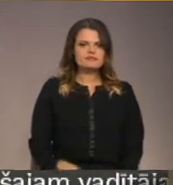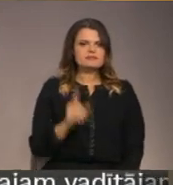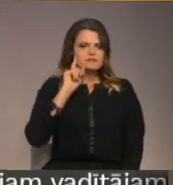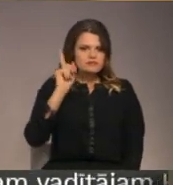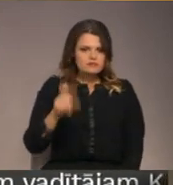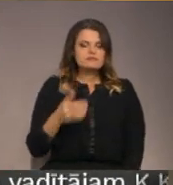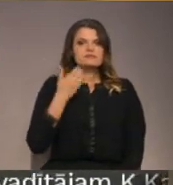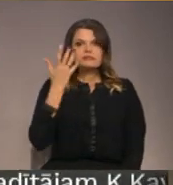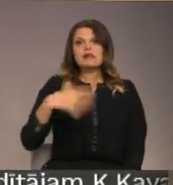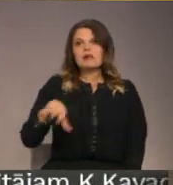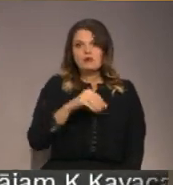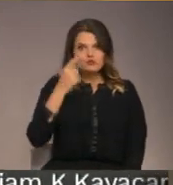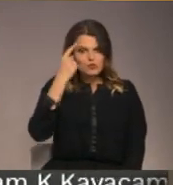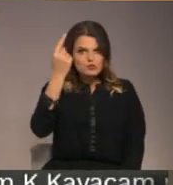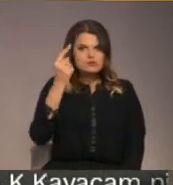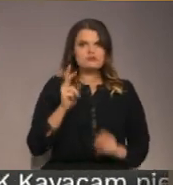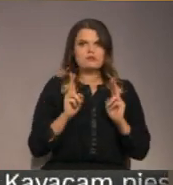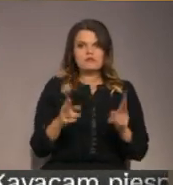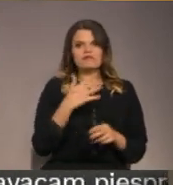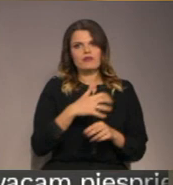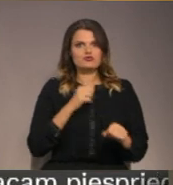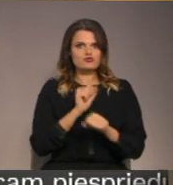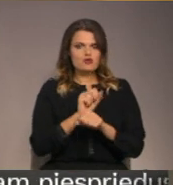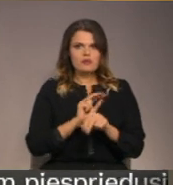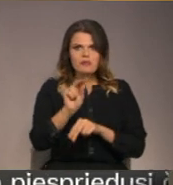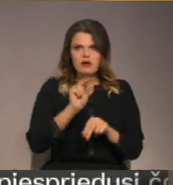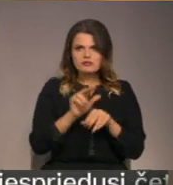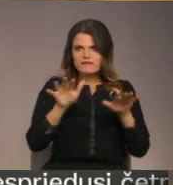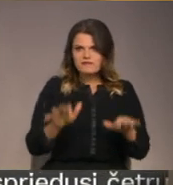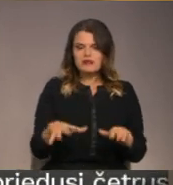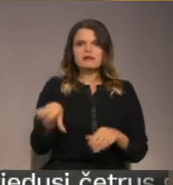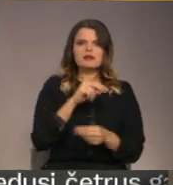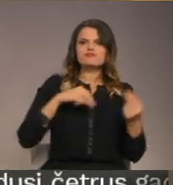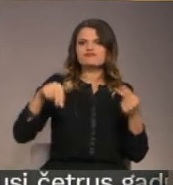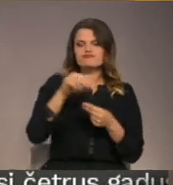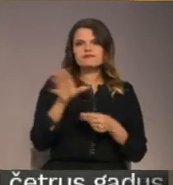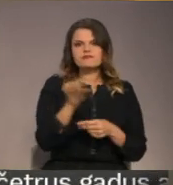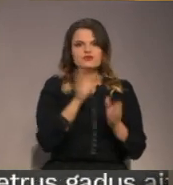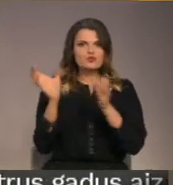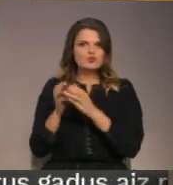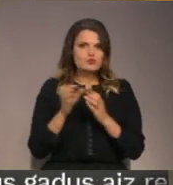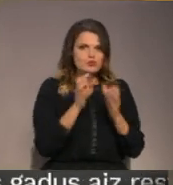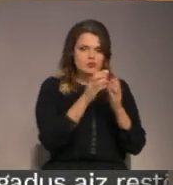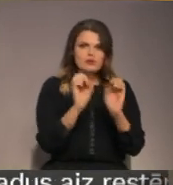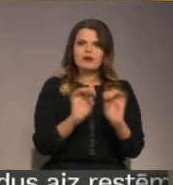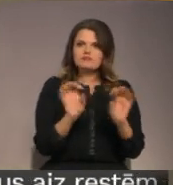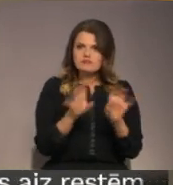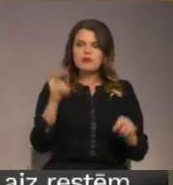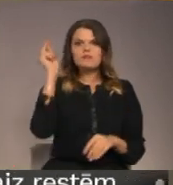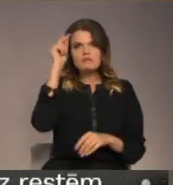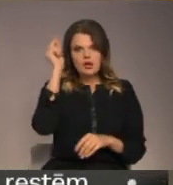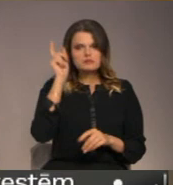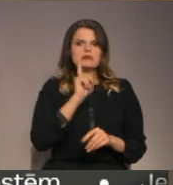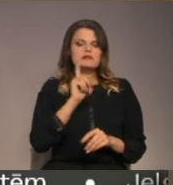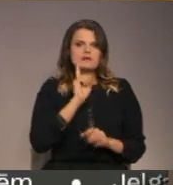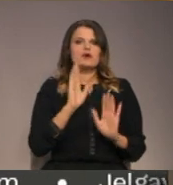Dabīgi, ka tad, kad mēs uzzinājām, ka jāpārtrauc apmācības, mēs to izrunājām ar visām grupām, paskaidrojām, ka apmācības uz